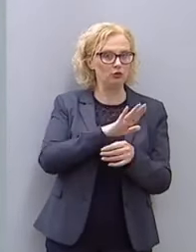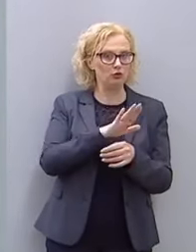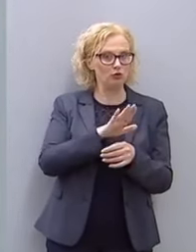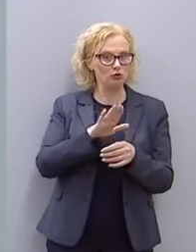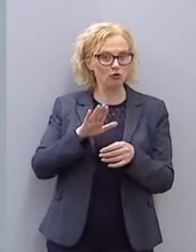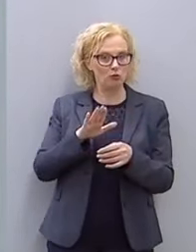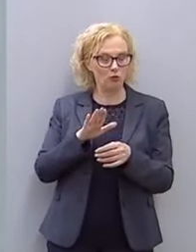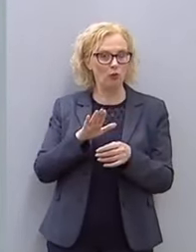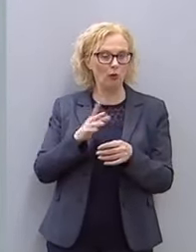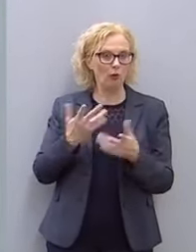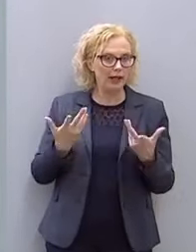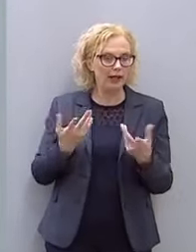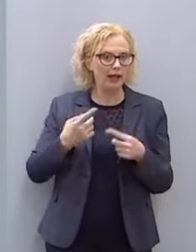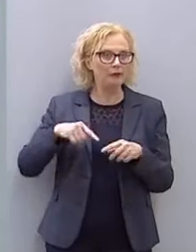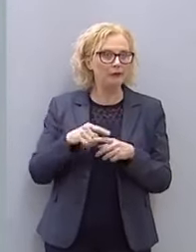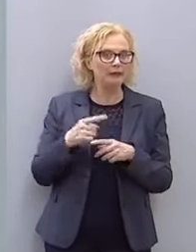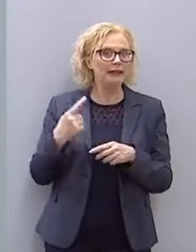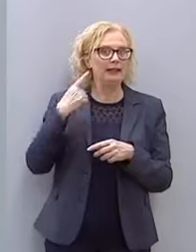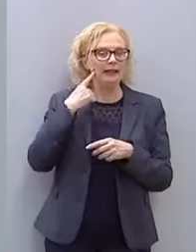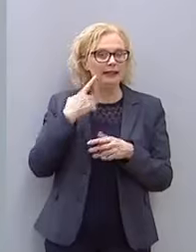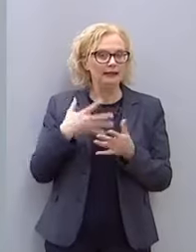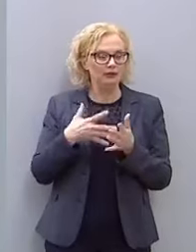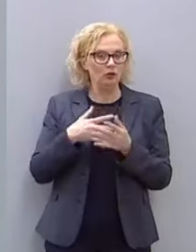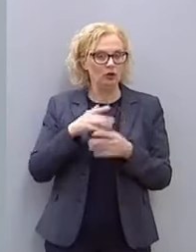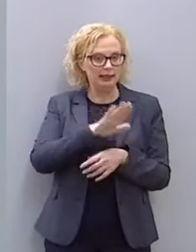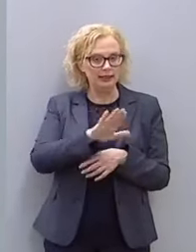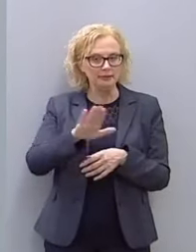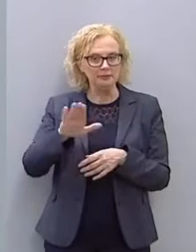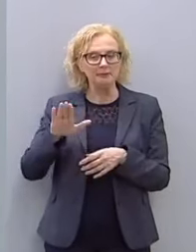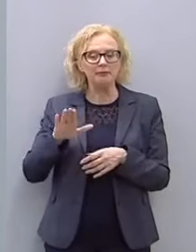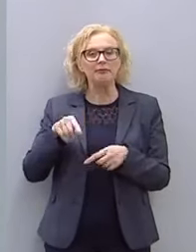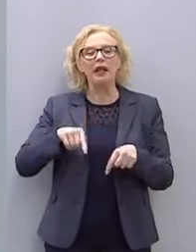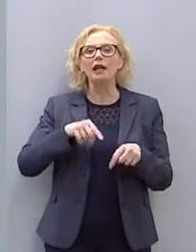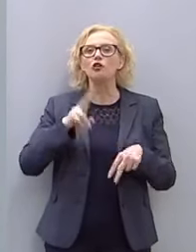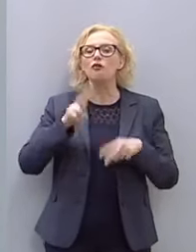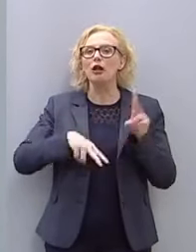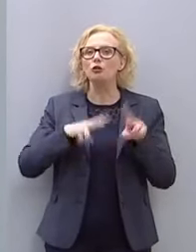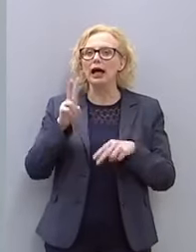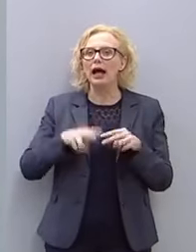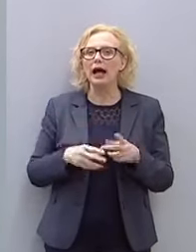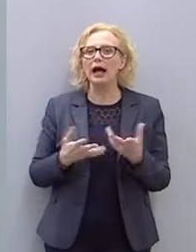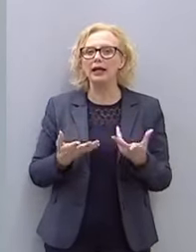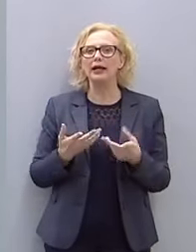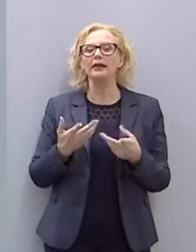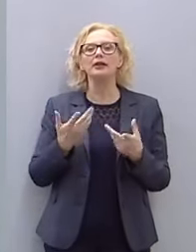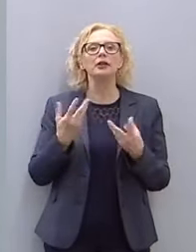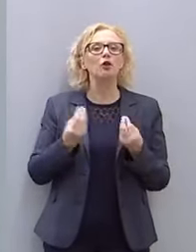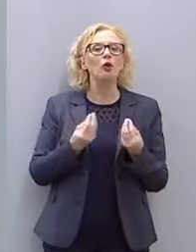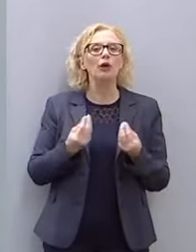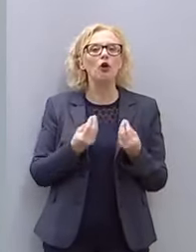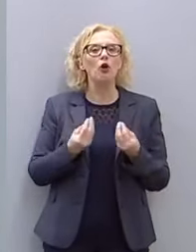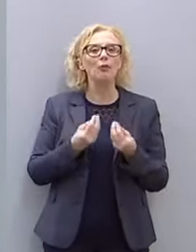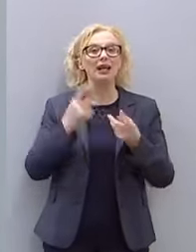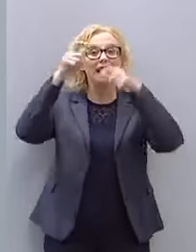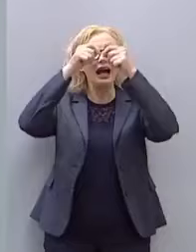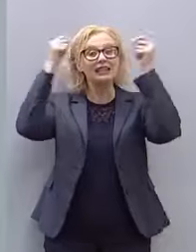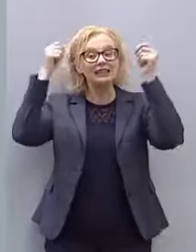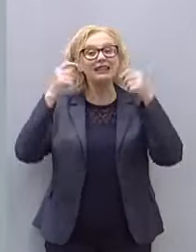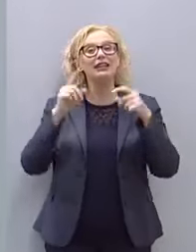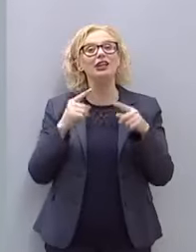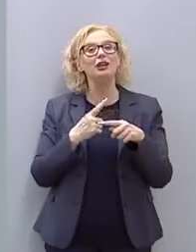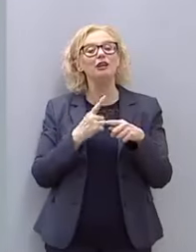non e non valutarle stiamo pensando anche a cosa fare con gli asili e i centri estivi